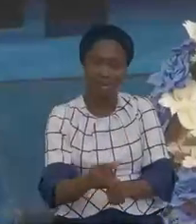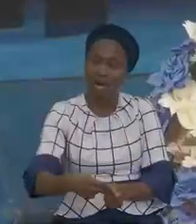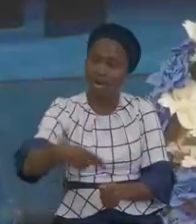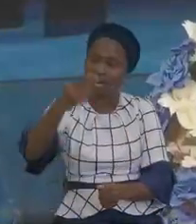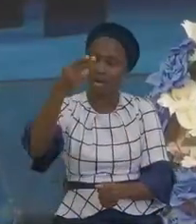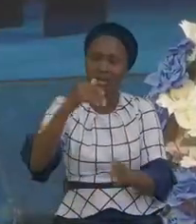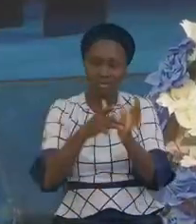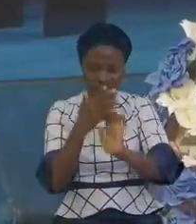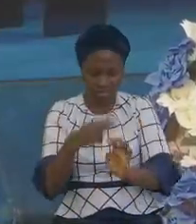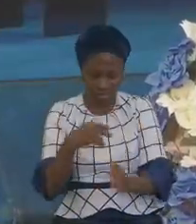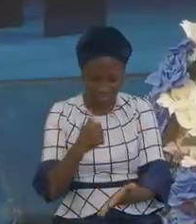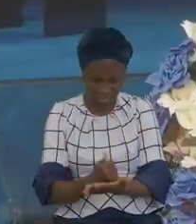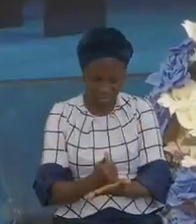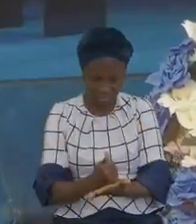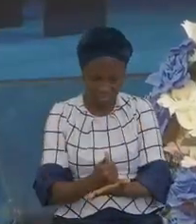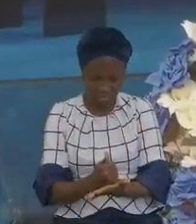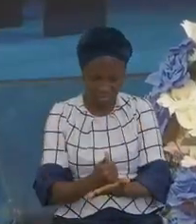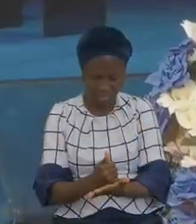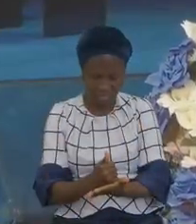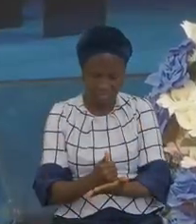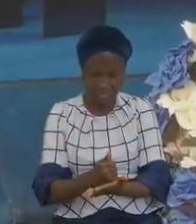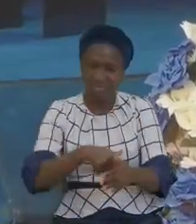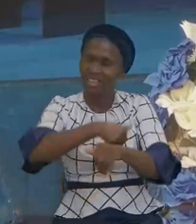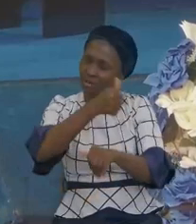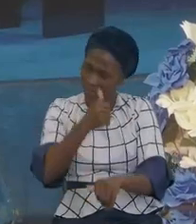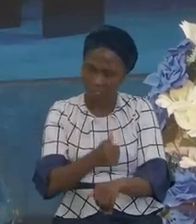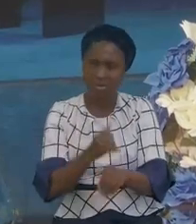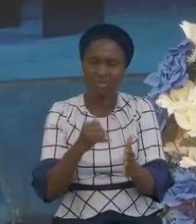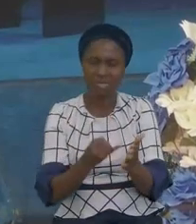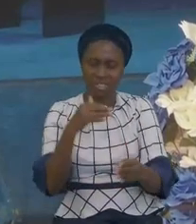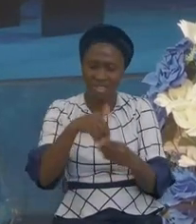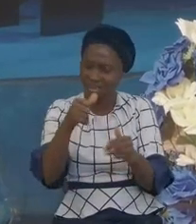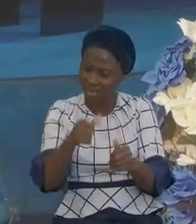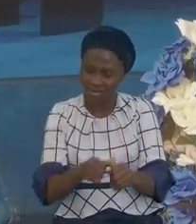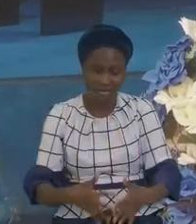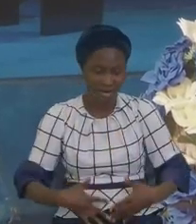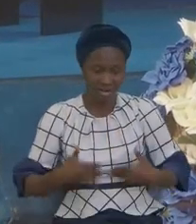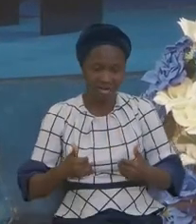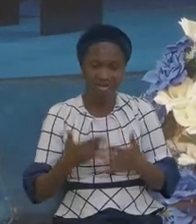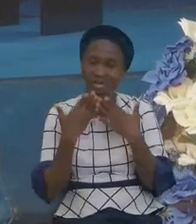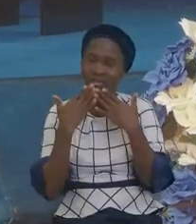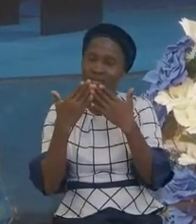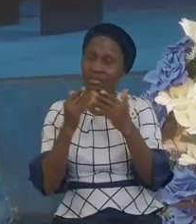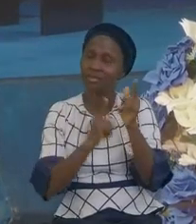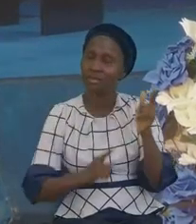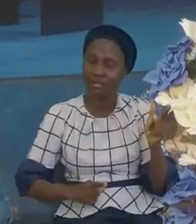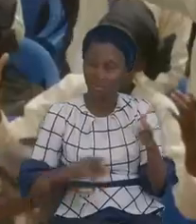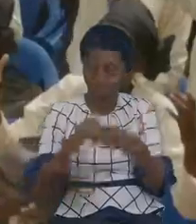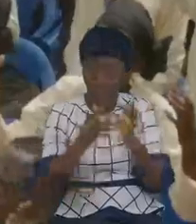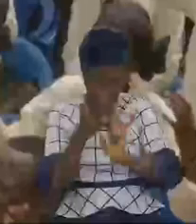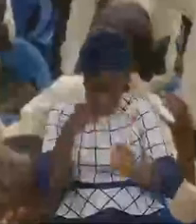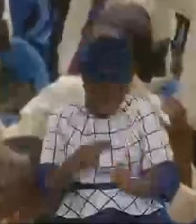Confirme-le dans chaque vie. Merci Seigneur, au nom de Jésus, nous